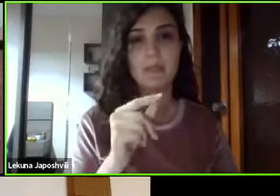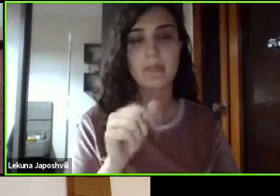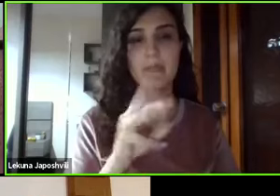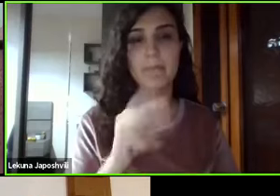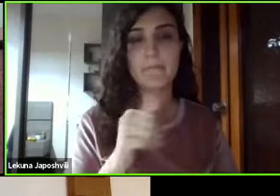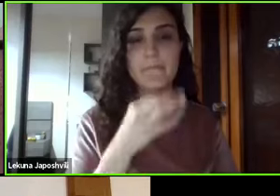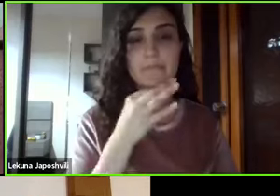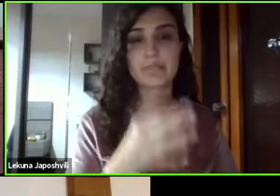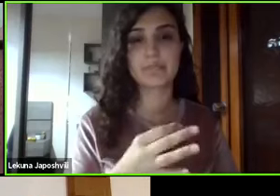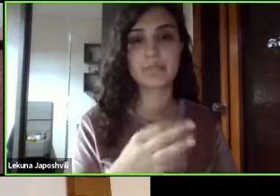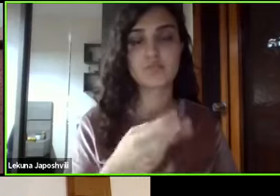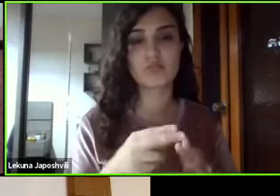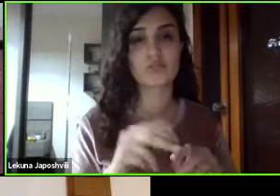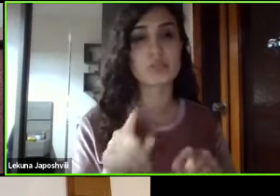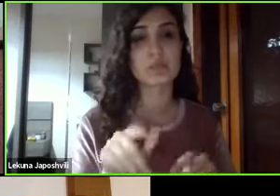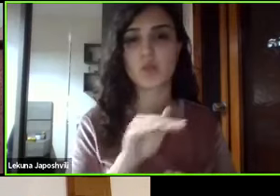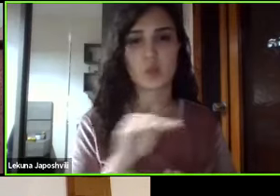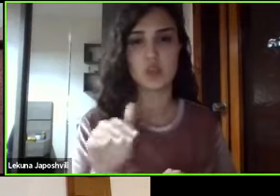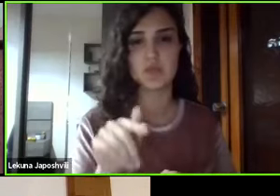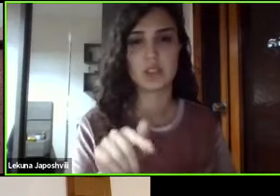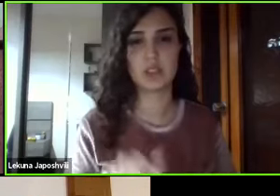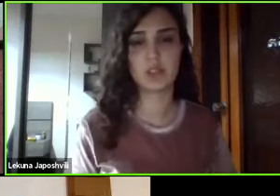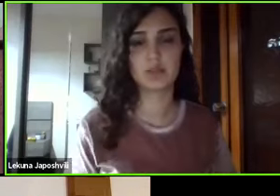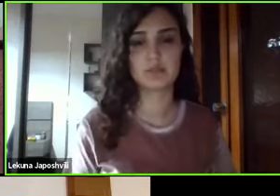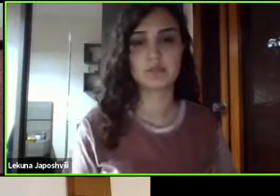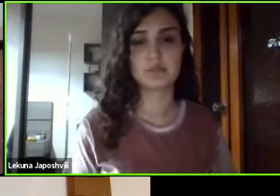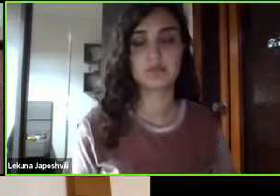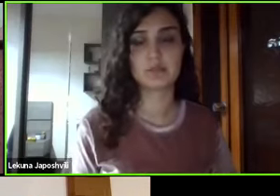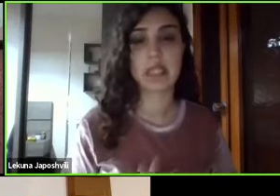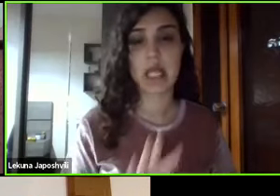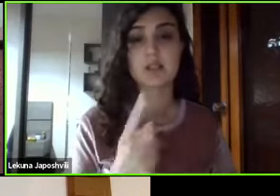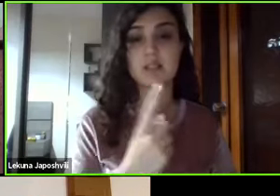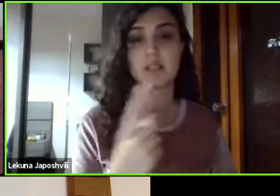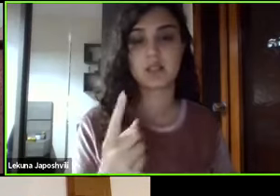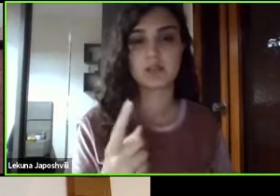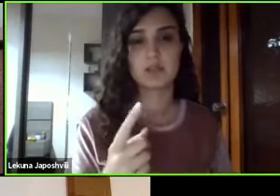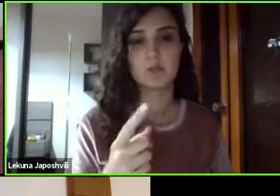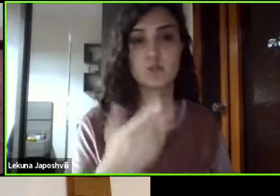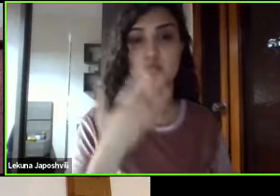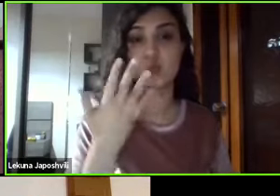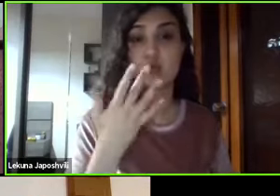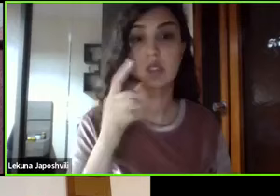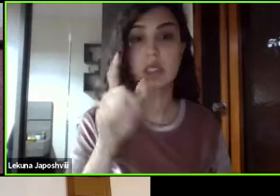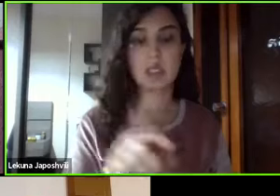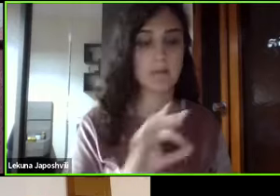გითხრათ, ეს უეჭველი არის. არც ერთი სუბუკი